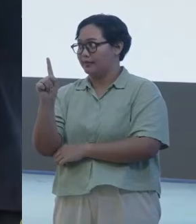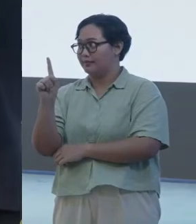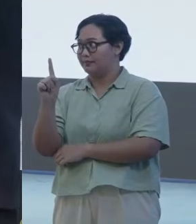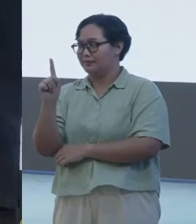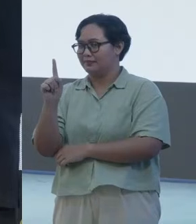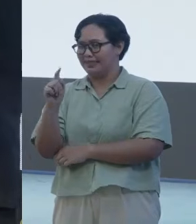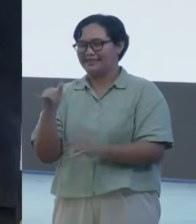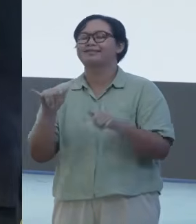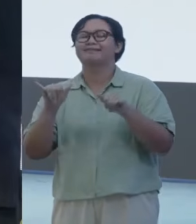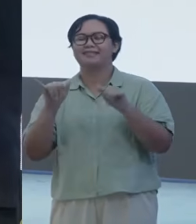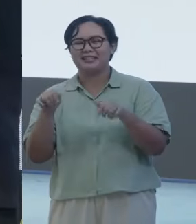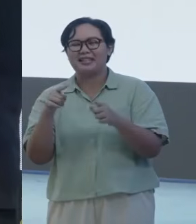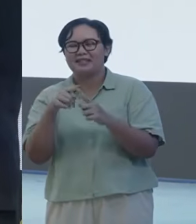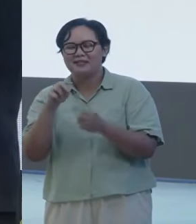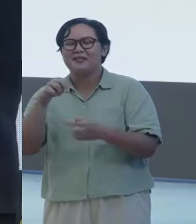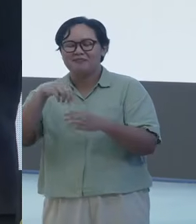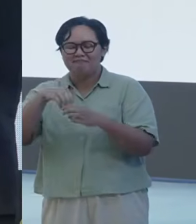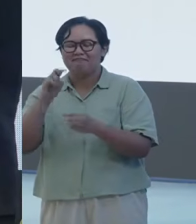pa ho tayo. No?